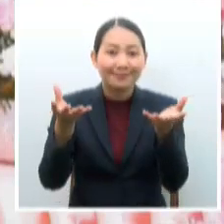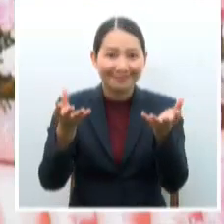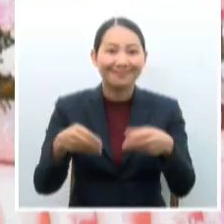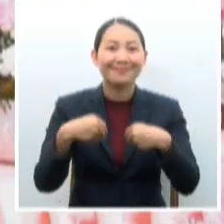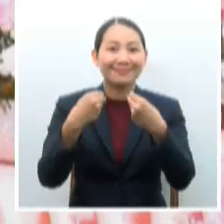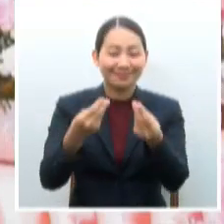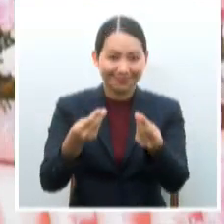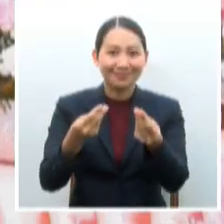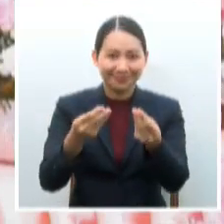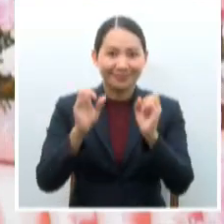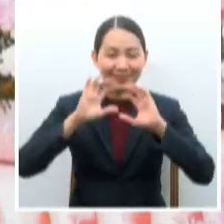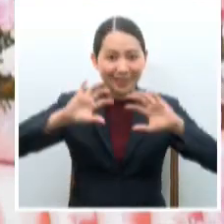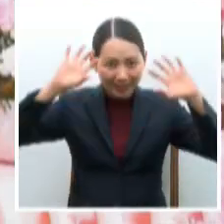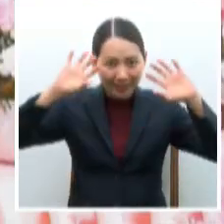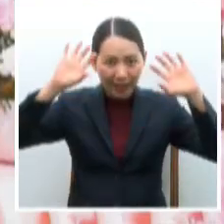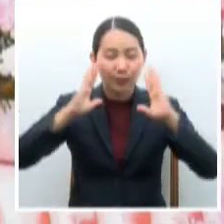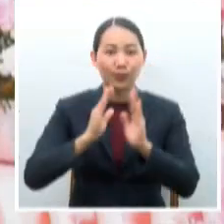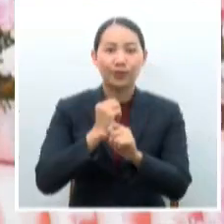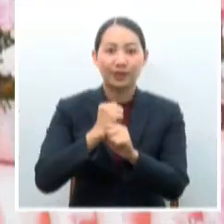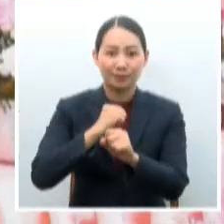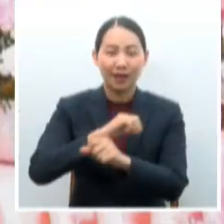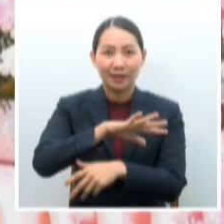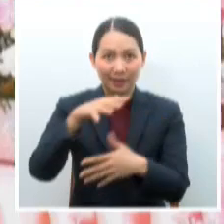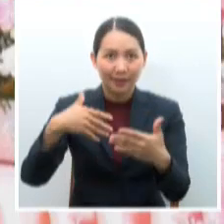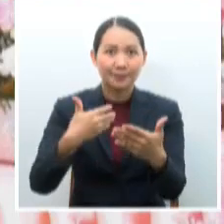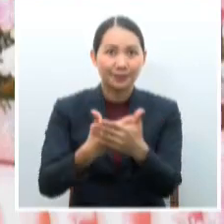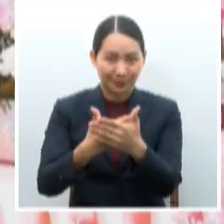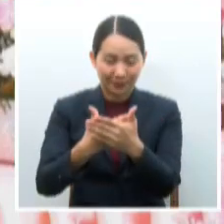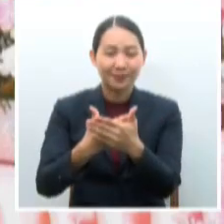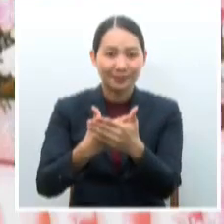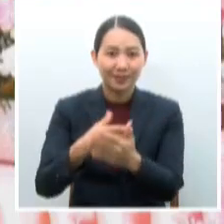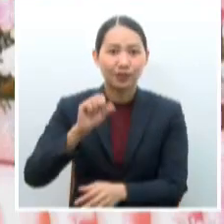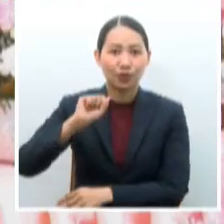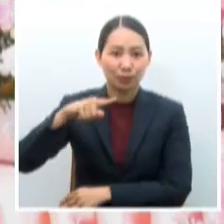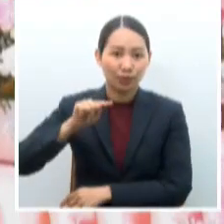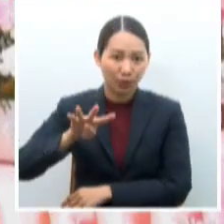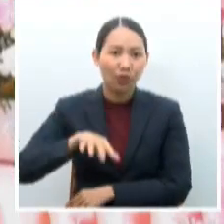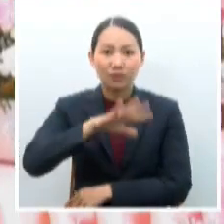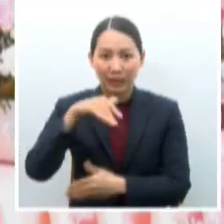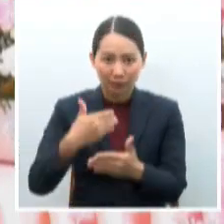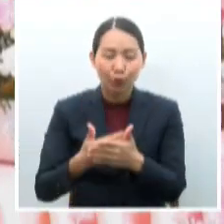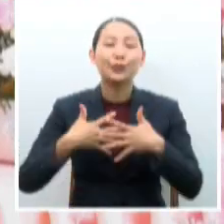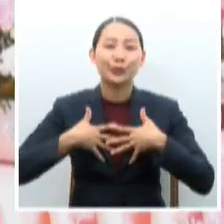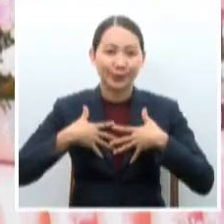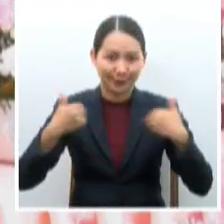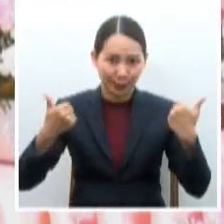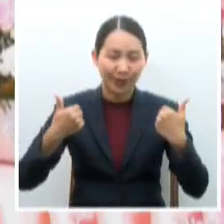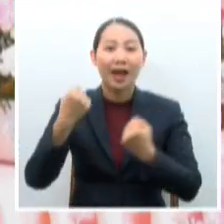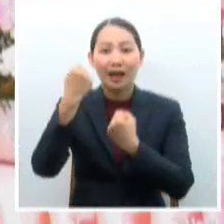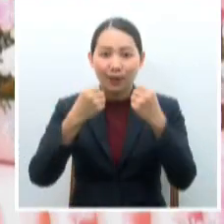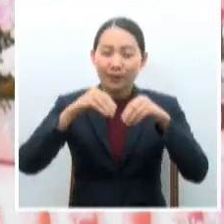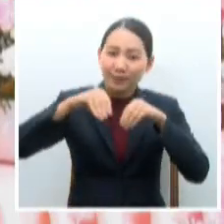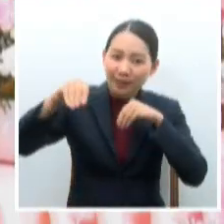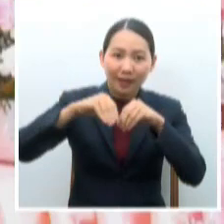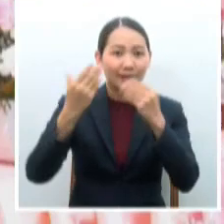าวข้าราชการครูและบุคลากรทางการศึกษาทั้งสำนักงานคณะกรรมการการศึกษาพื้นฐานนะครับขอให้ทุกท่านมีความสุขนะครับเดินทางใกล้ไกลก็ขอให้ทุกท่าน